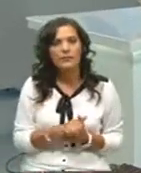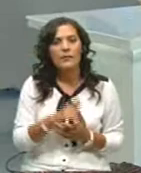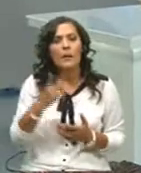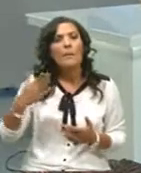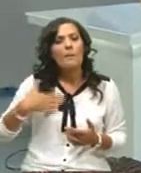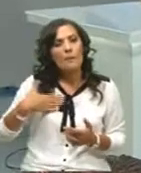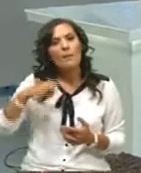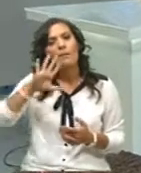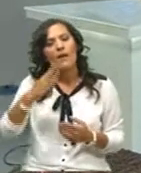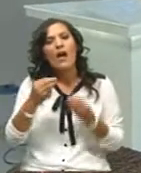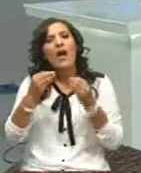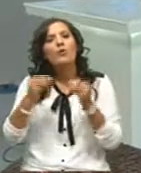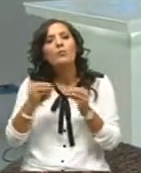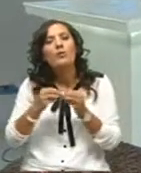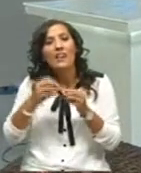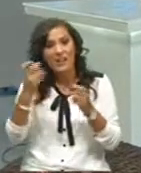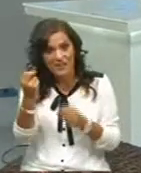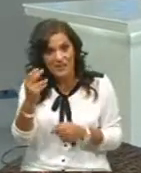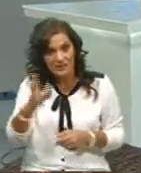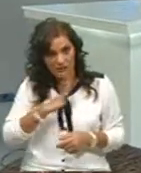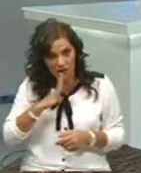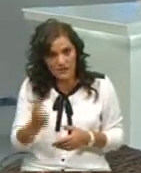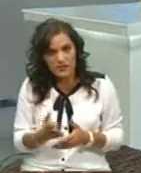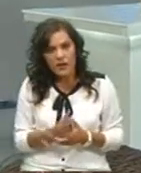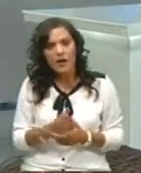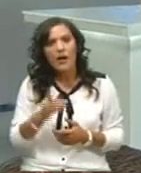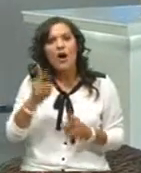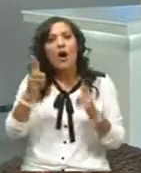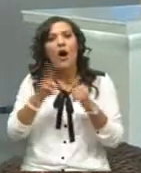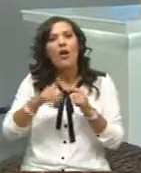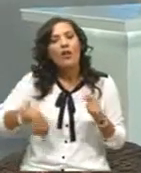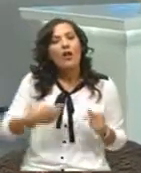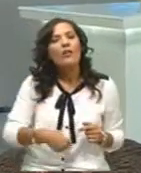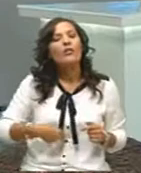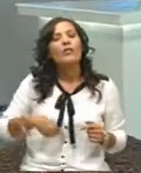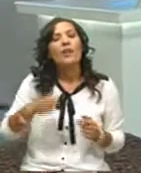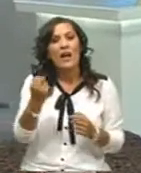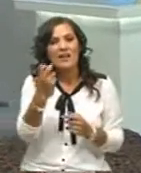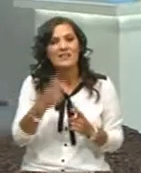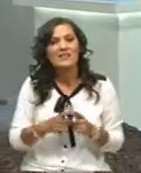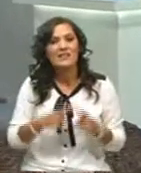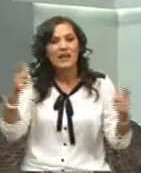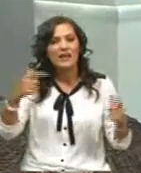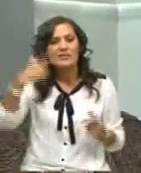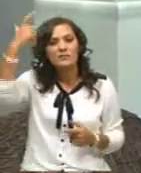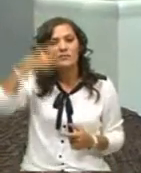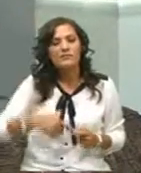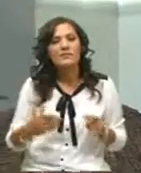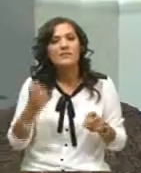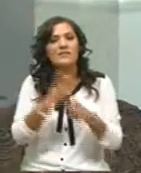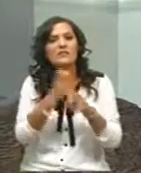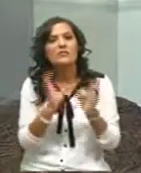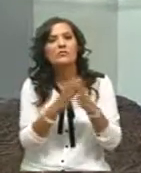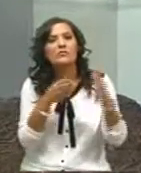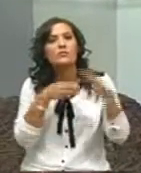mm ya da yumurtalık kanseri varsa kolon kanseri geliştirici potansiyele sahip olduğu için